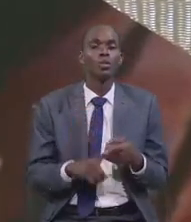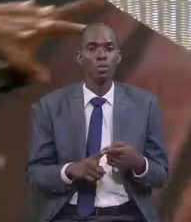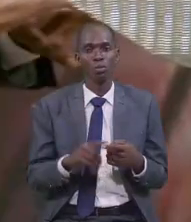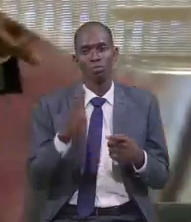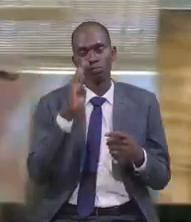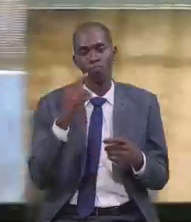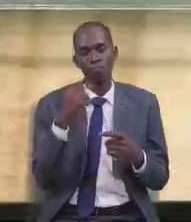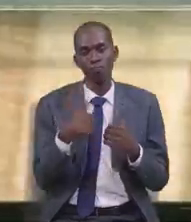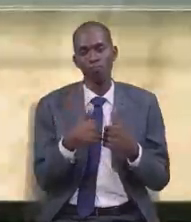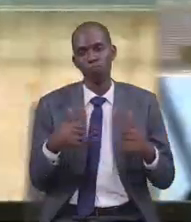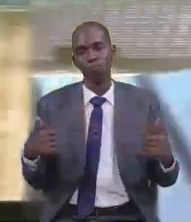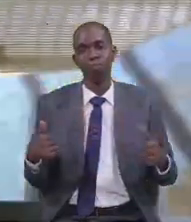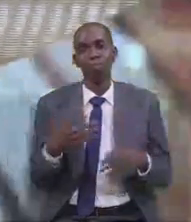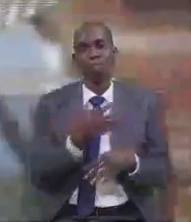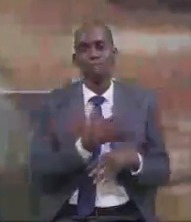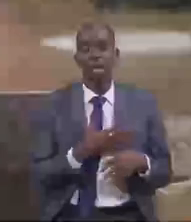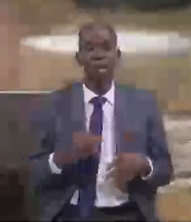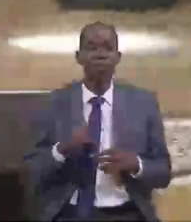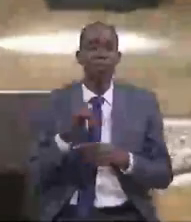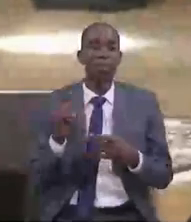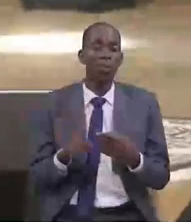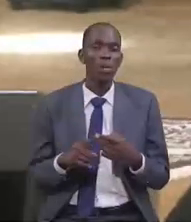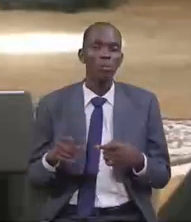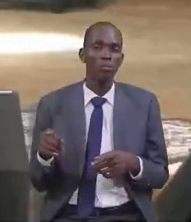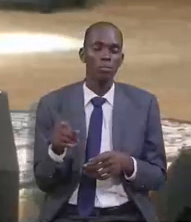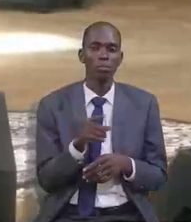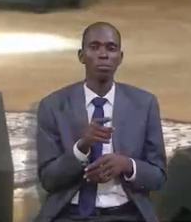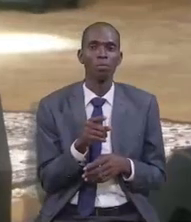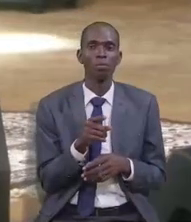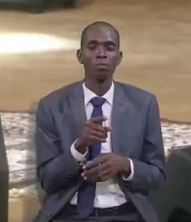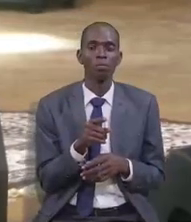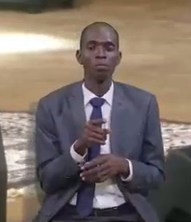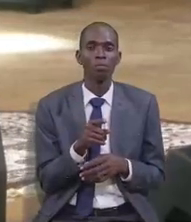Dieu et tu lui as soumis ta vie. Quoi que l'homme là,